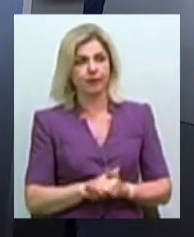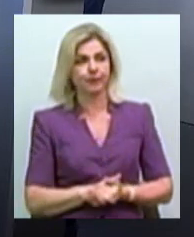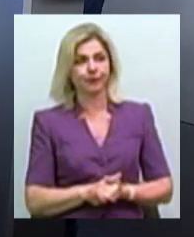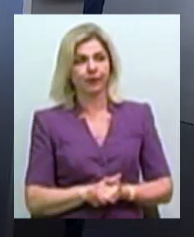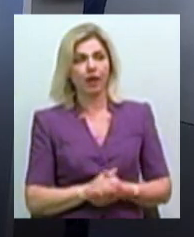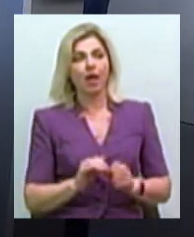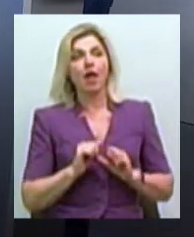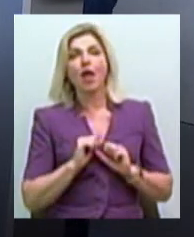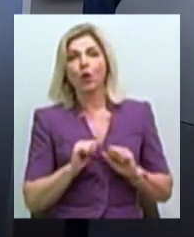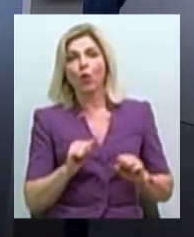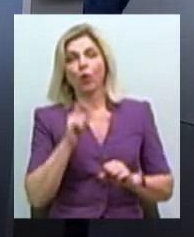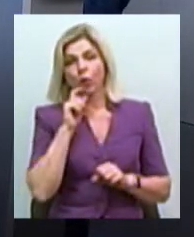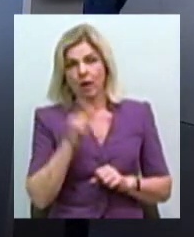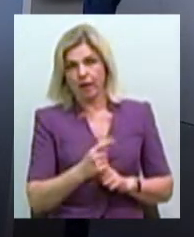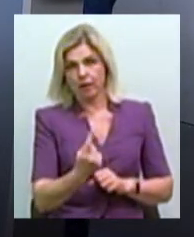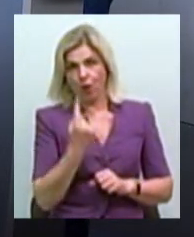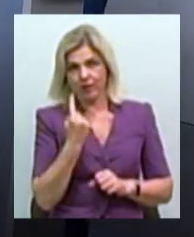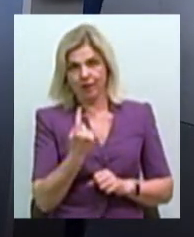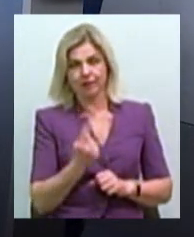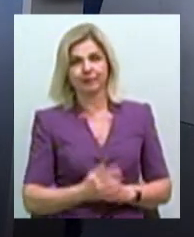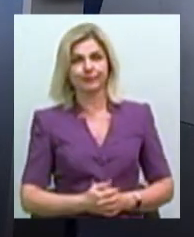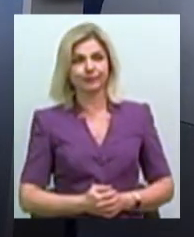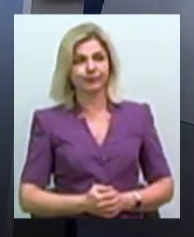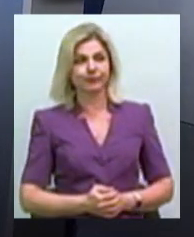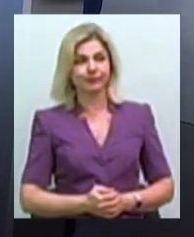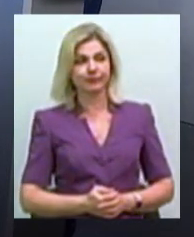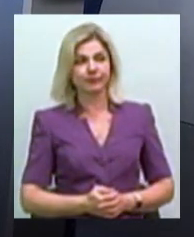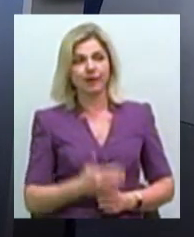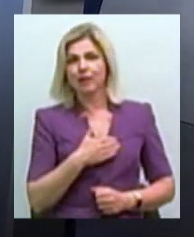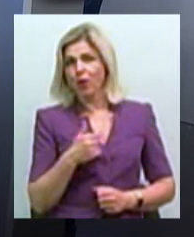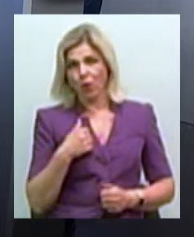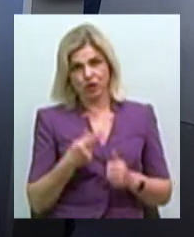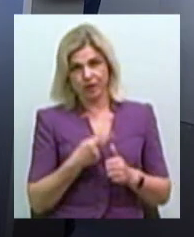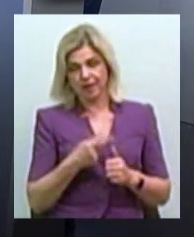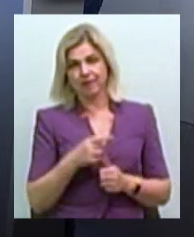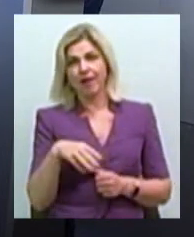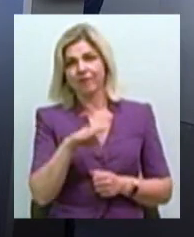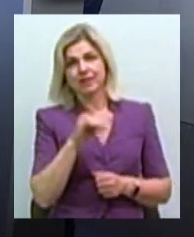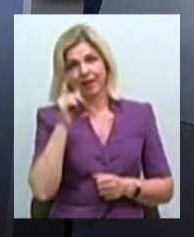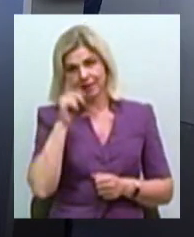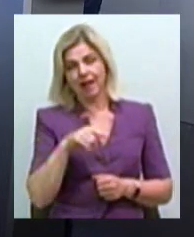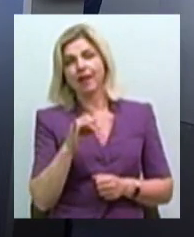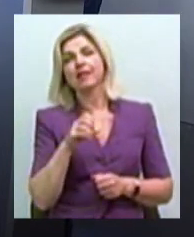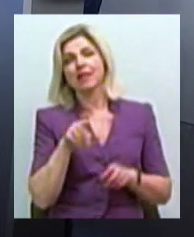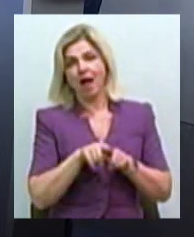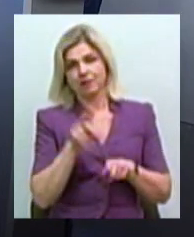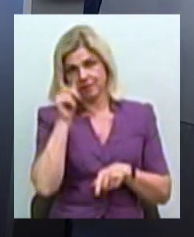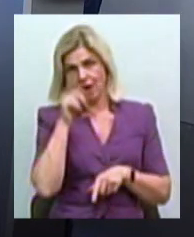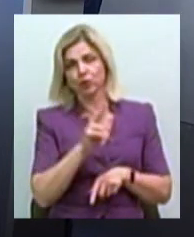Ну, один герой Украины, да. Ну, не хочу називати його. Ну, всі і так знають, хто у нас герой України, хто...